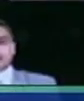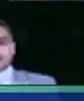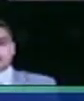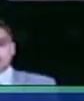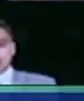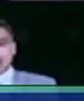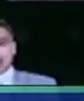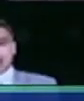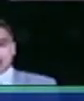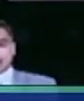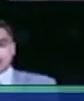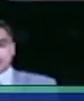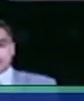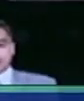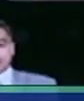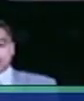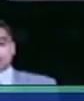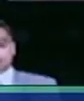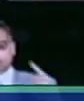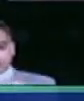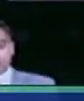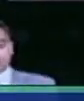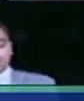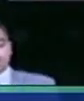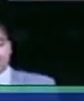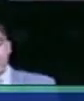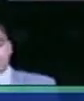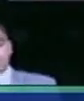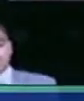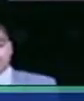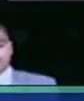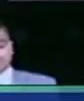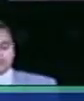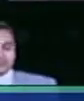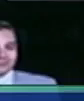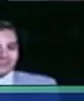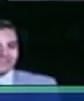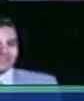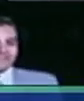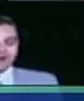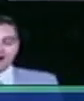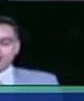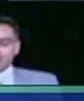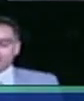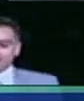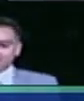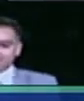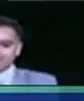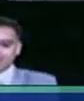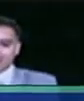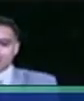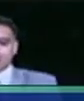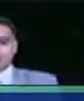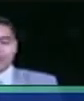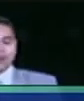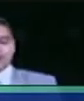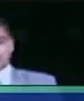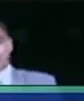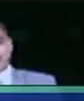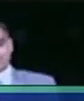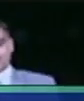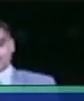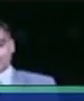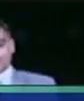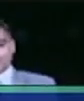الحقيقة مشهد إنساني رائع ظاهره التضامن والتكافل،